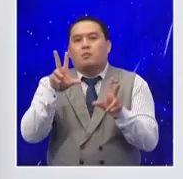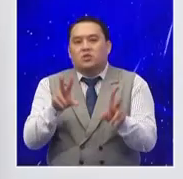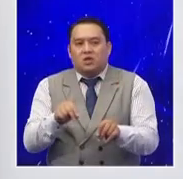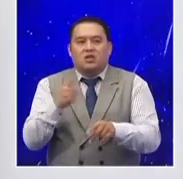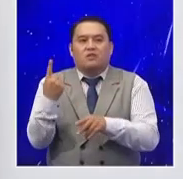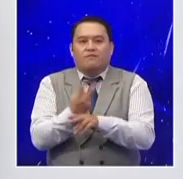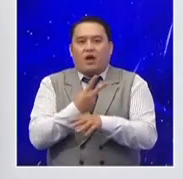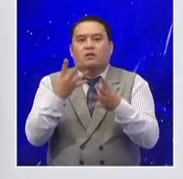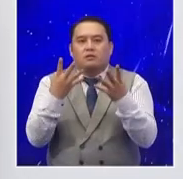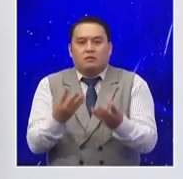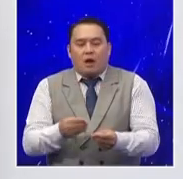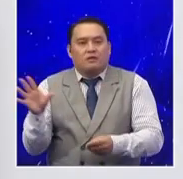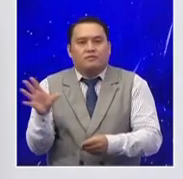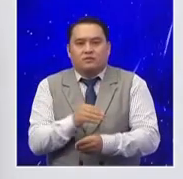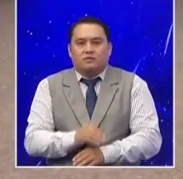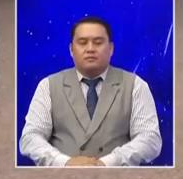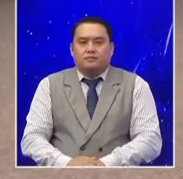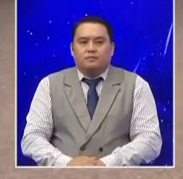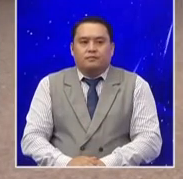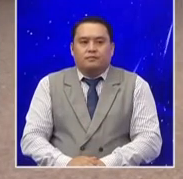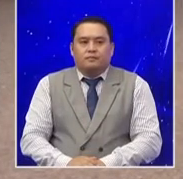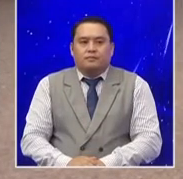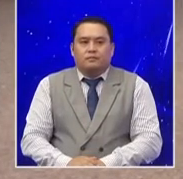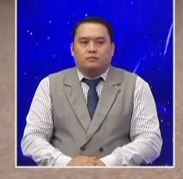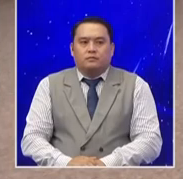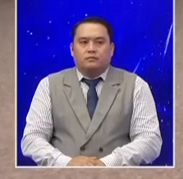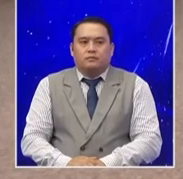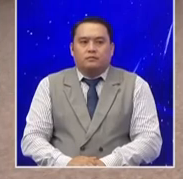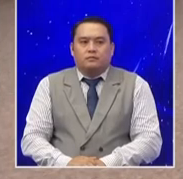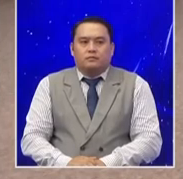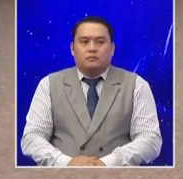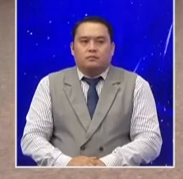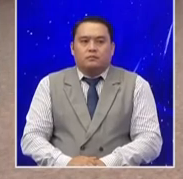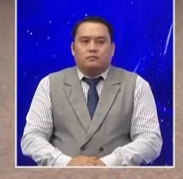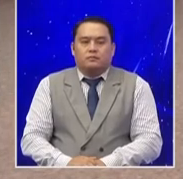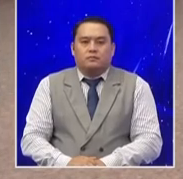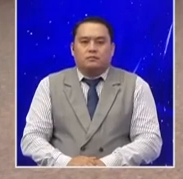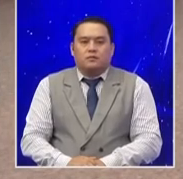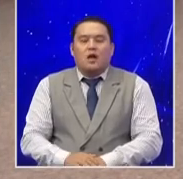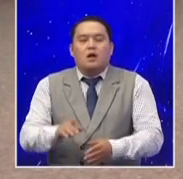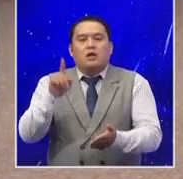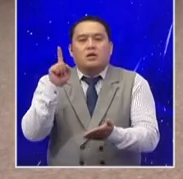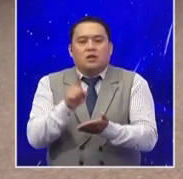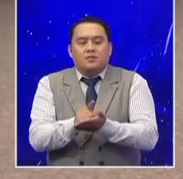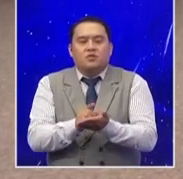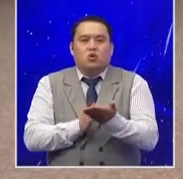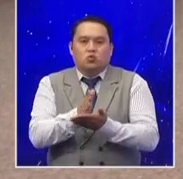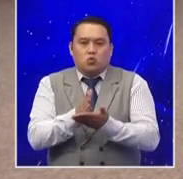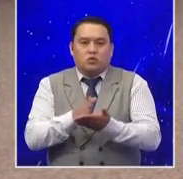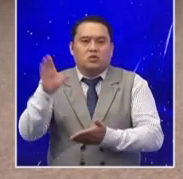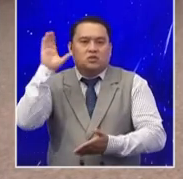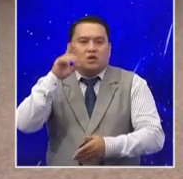за 2 дня устранить все недочеты. Основное направление – это у нас исполнение концепции «Слышащее